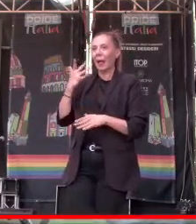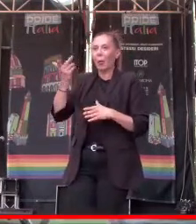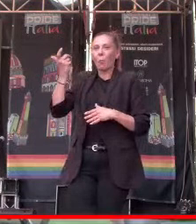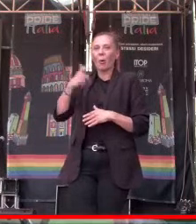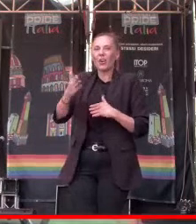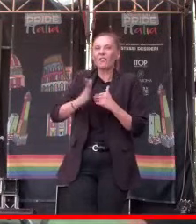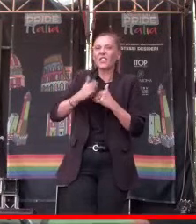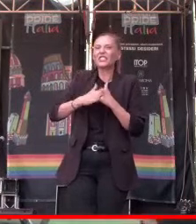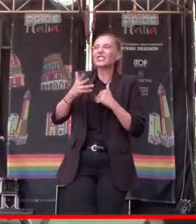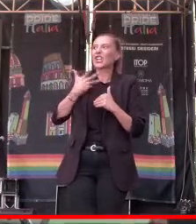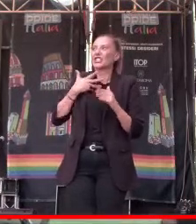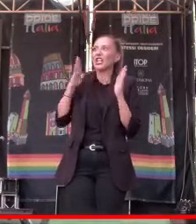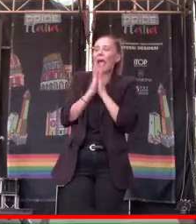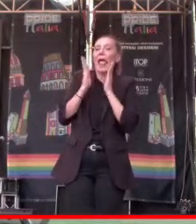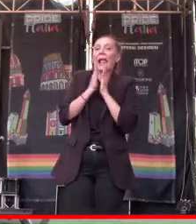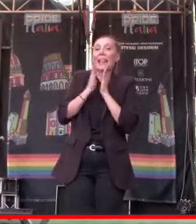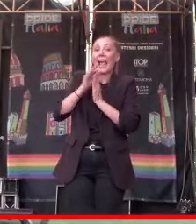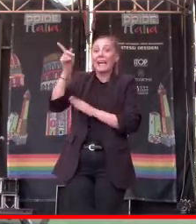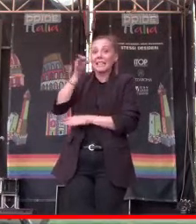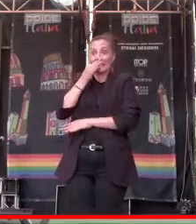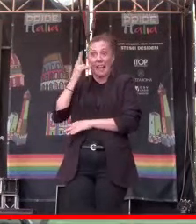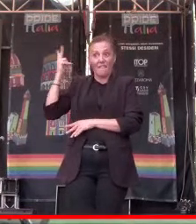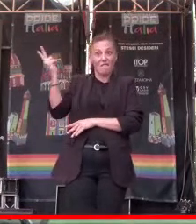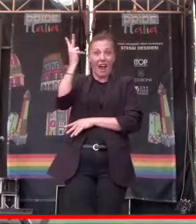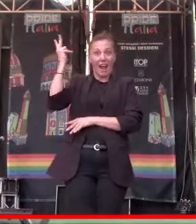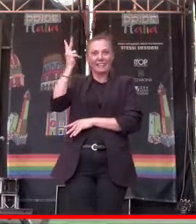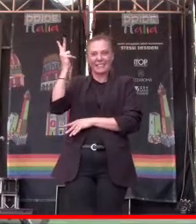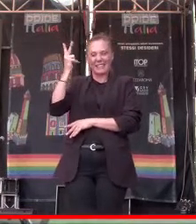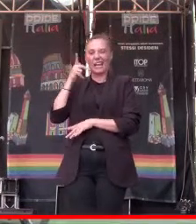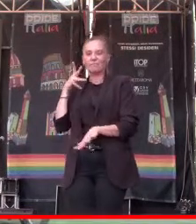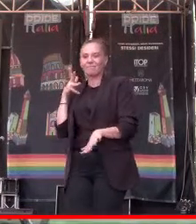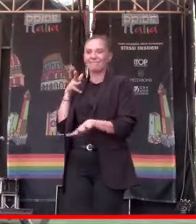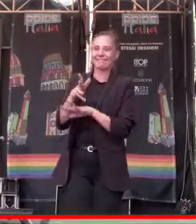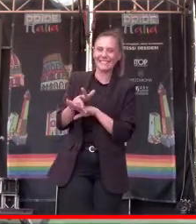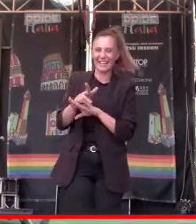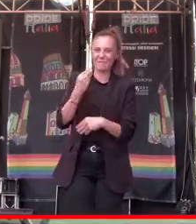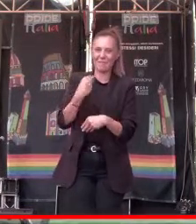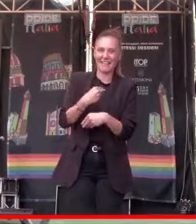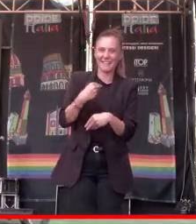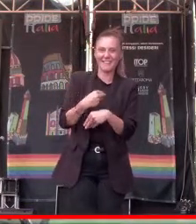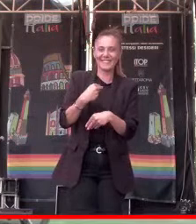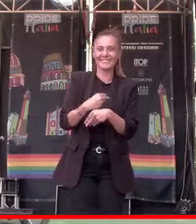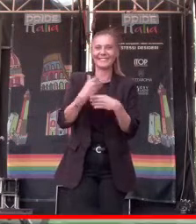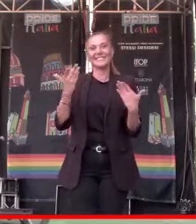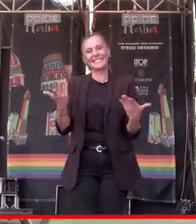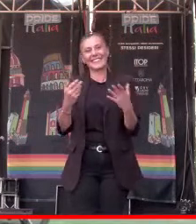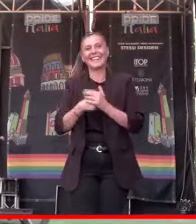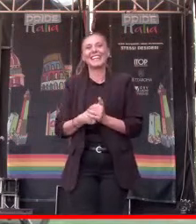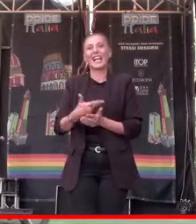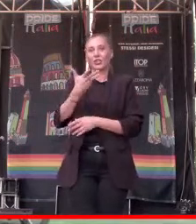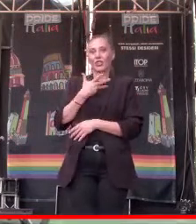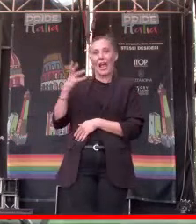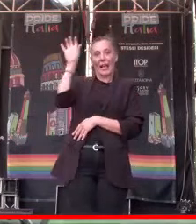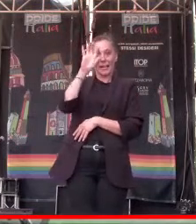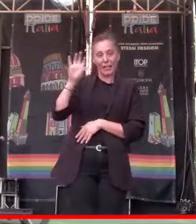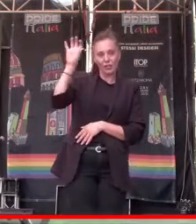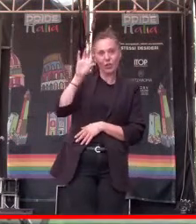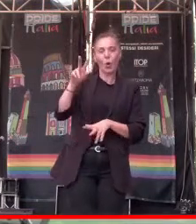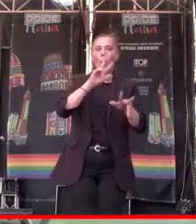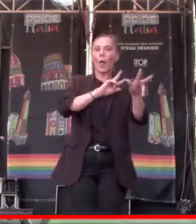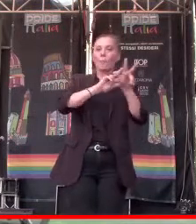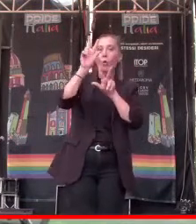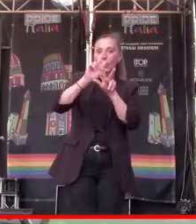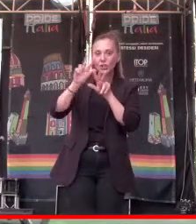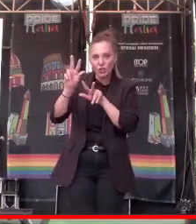chiesa, non vorrei che... Guarda, c'è un solo assente in questa platea. Abbiamo regione, abbiamo municipio, manca